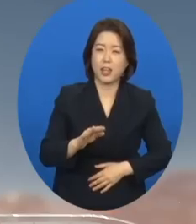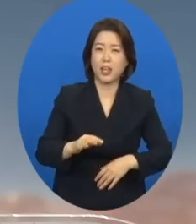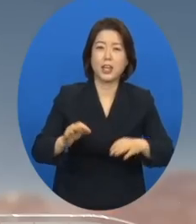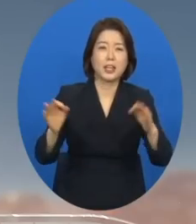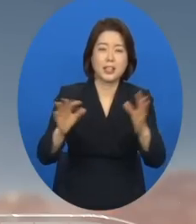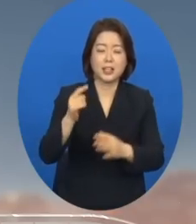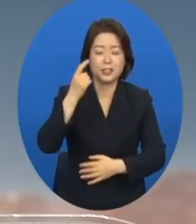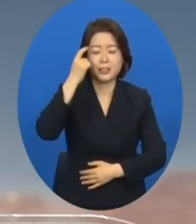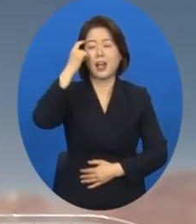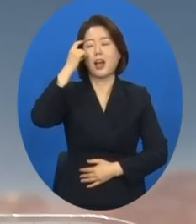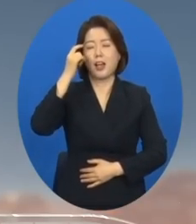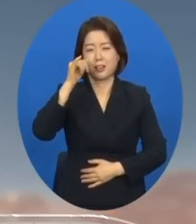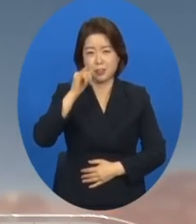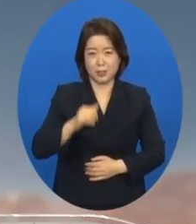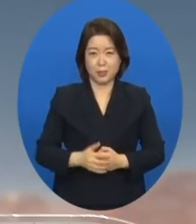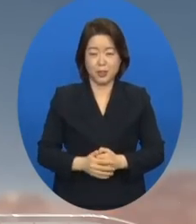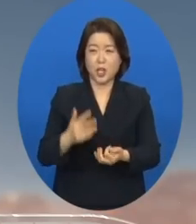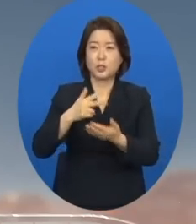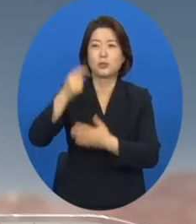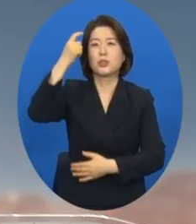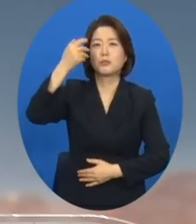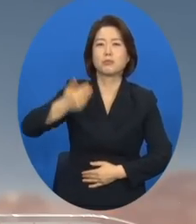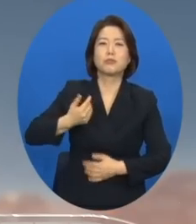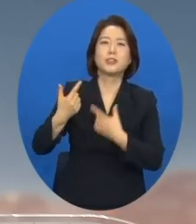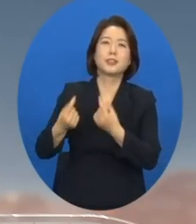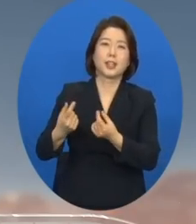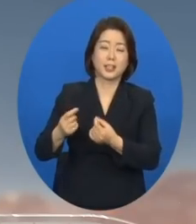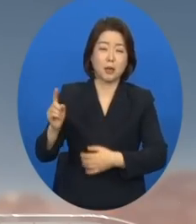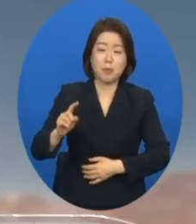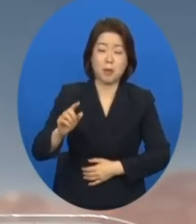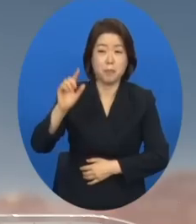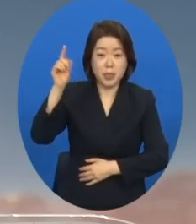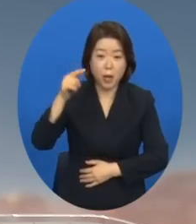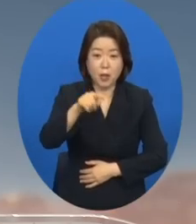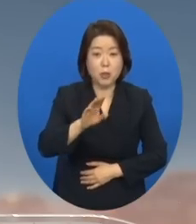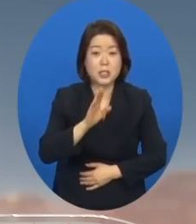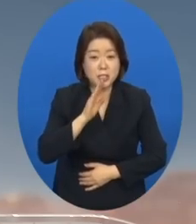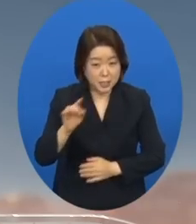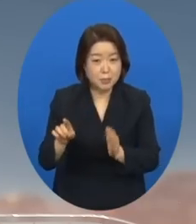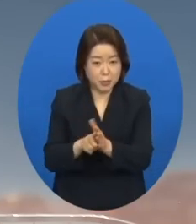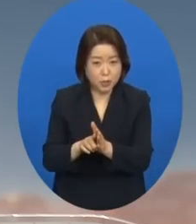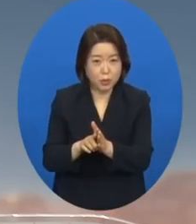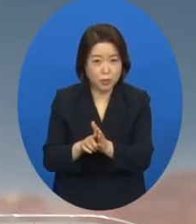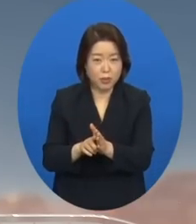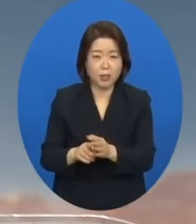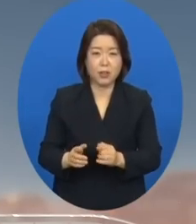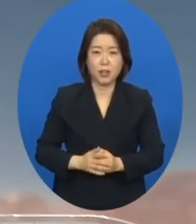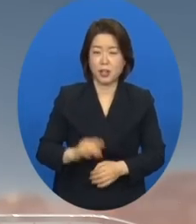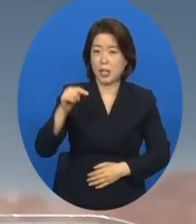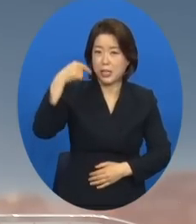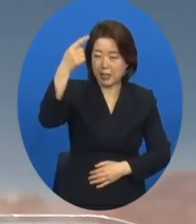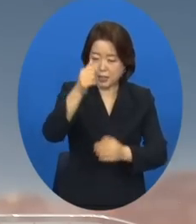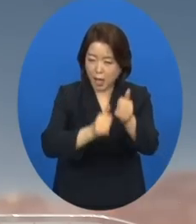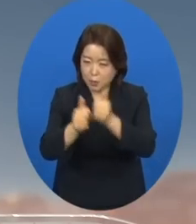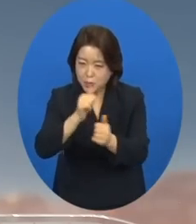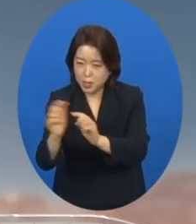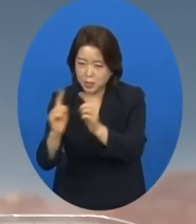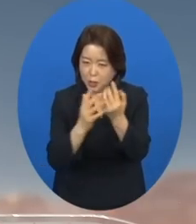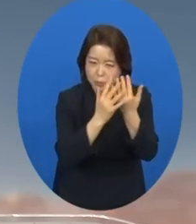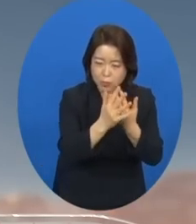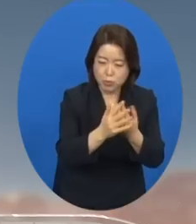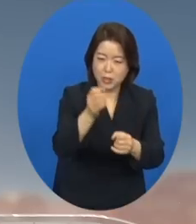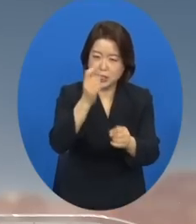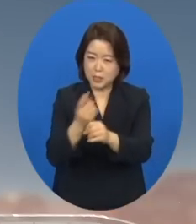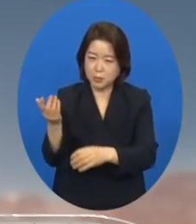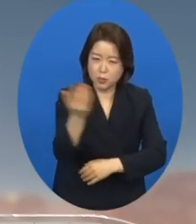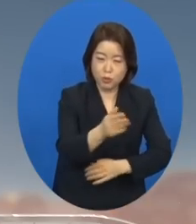딱 떠오른 생각이 있어요 주님이 저한테 이렇게 물으시는 것 같아요 정말 믿느냐 다음 세대 부흥을 이미 준 걸